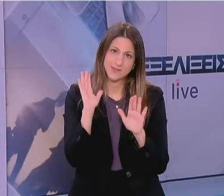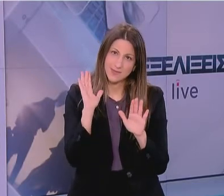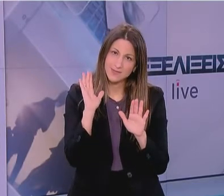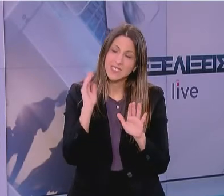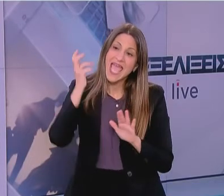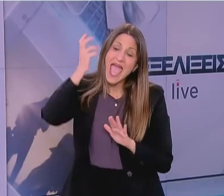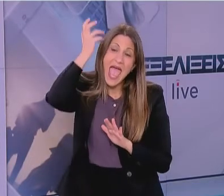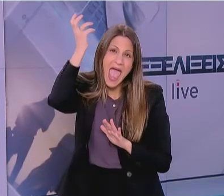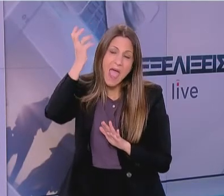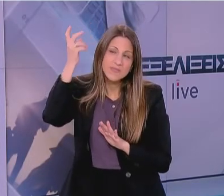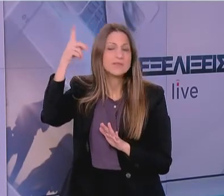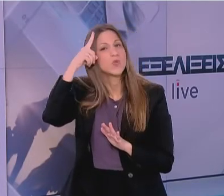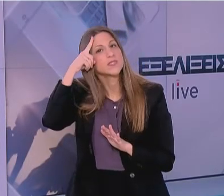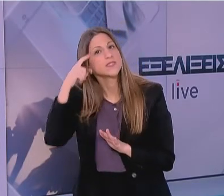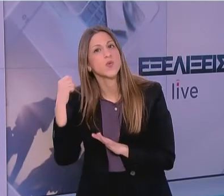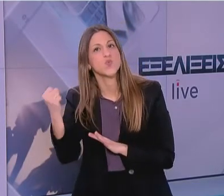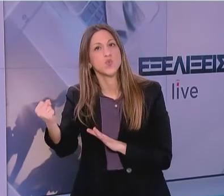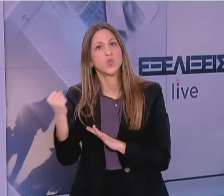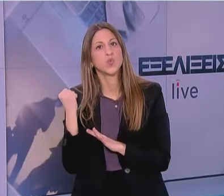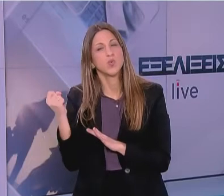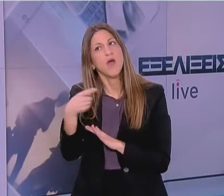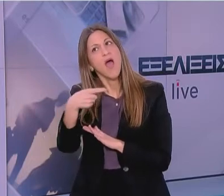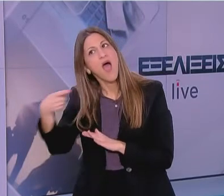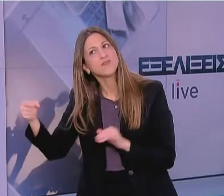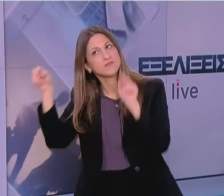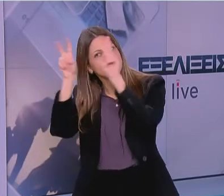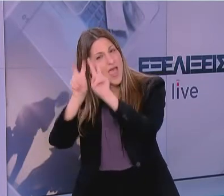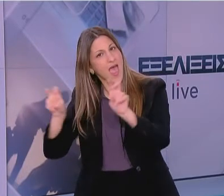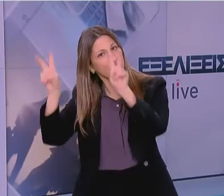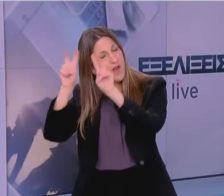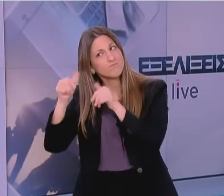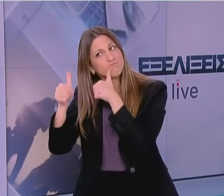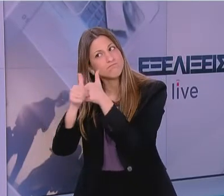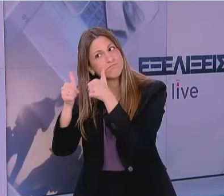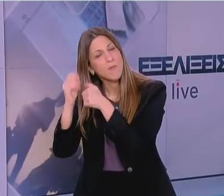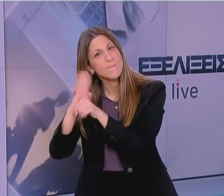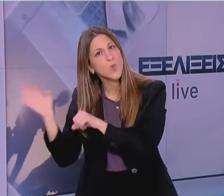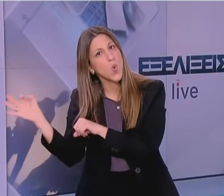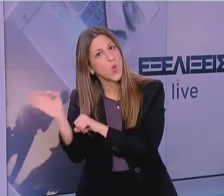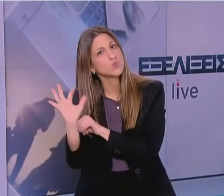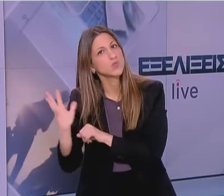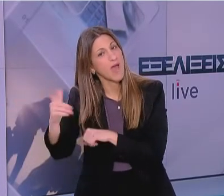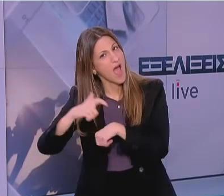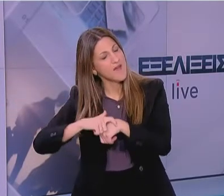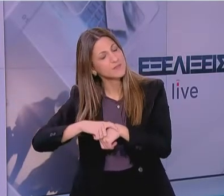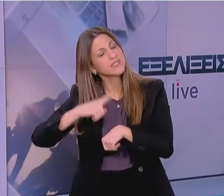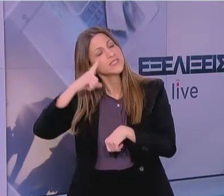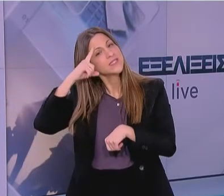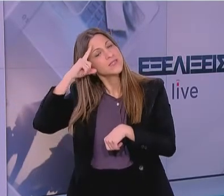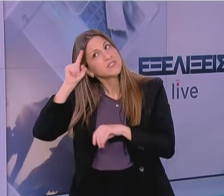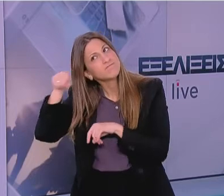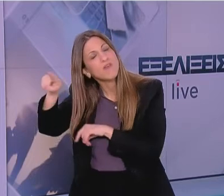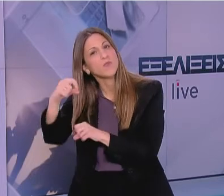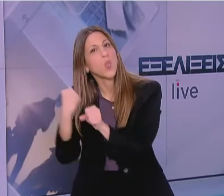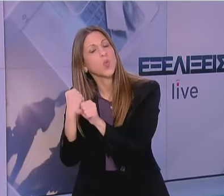στην επιστημονική ομάδα να χειριστεί με τον καλύτερο τρόπο που μπορεί την επιδημιολογική παρατήρηση και παρακολούθηση της επιδημίας. Αυτή τη στιγμή, πιστέψτε με, την κάνουμε